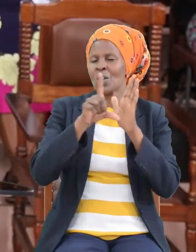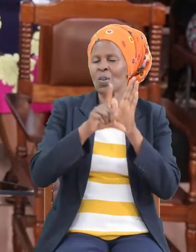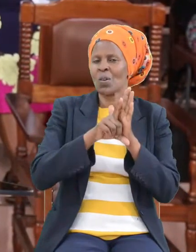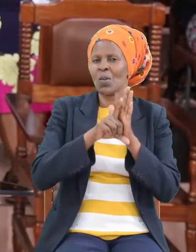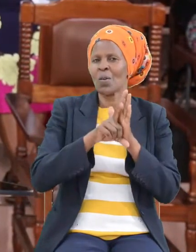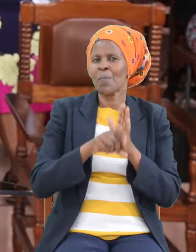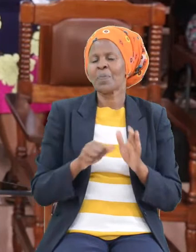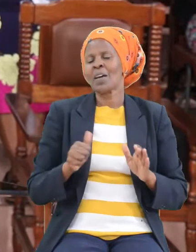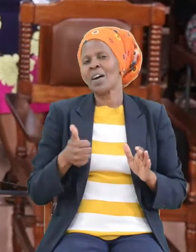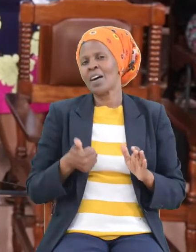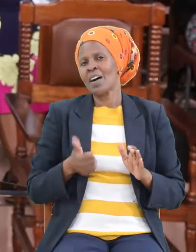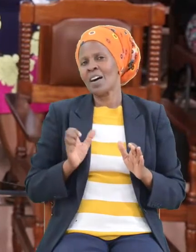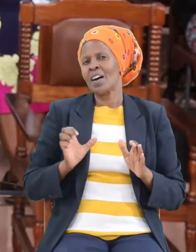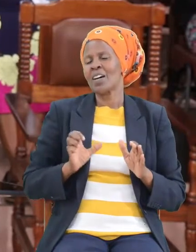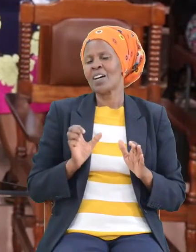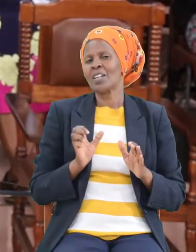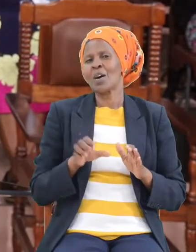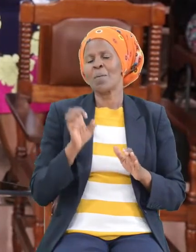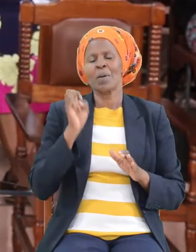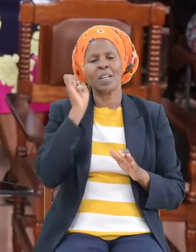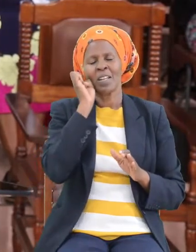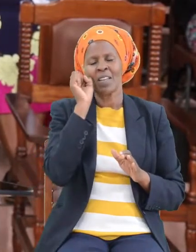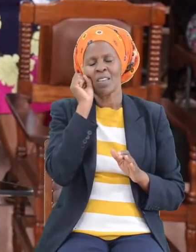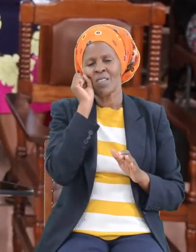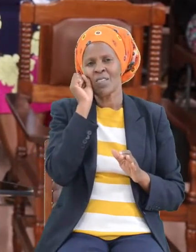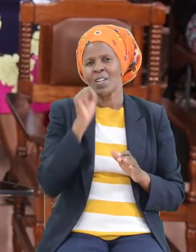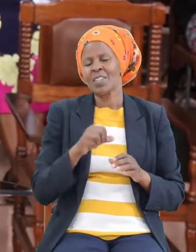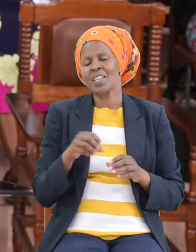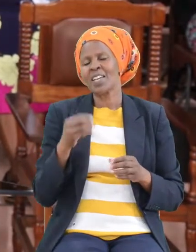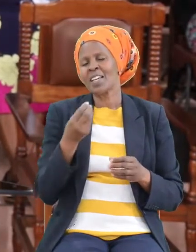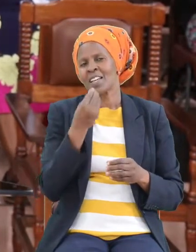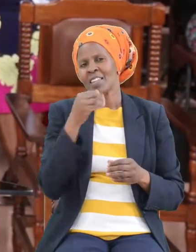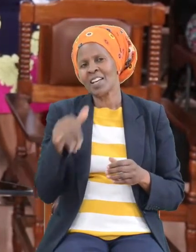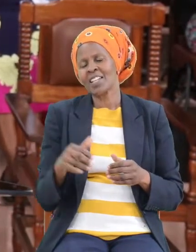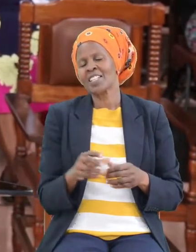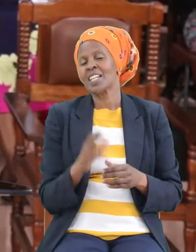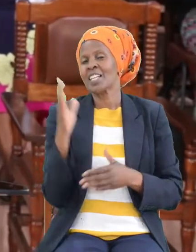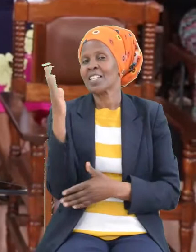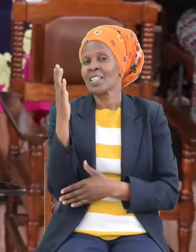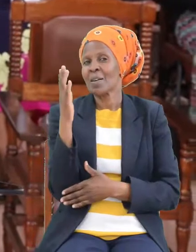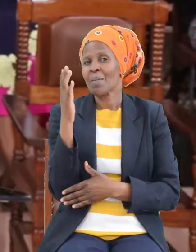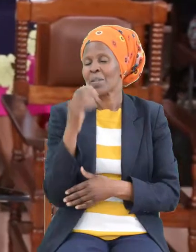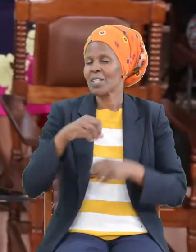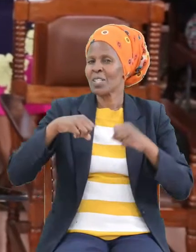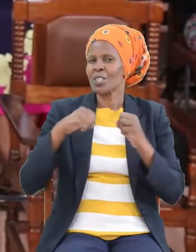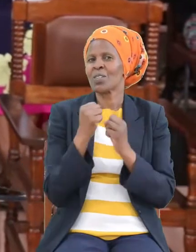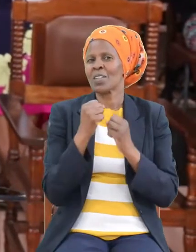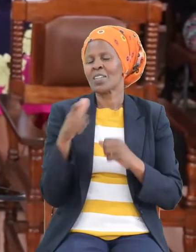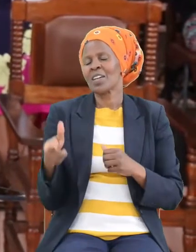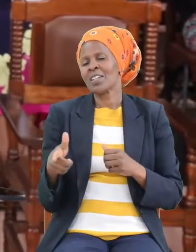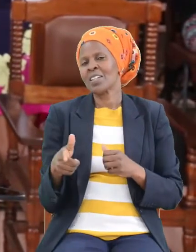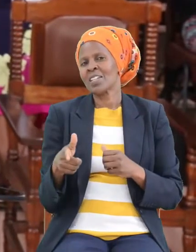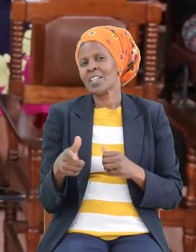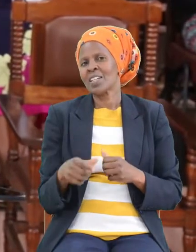na Eva, na wakaambiwa wasikule ule mti, lakini walivunja zile amri na wakakula ule mti